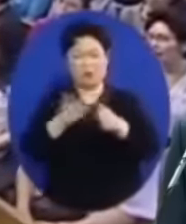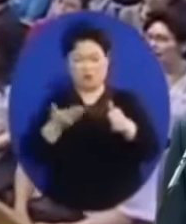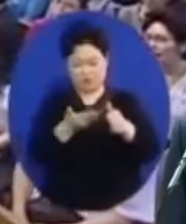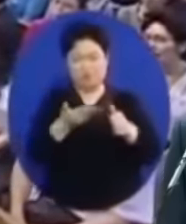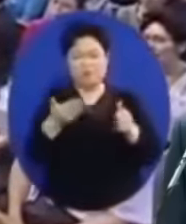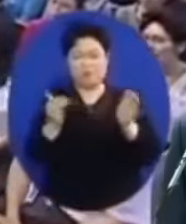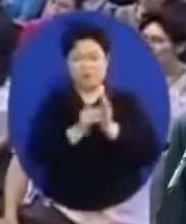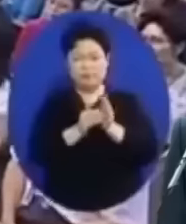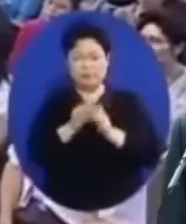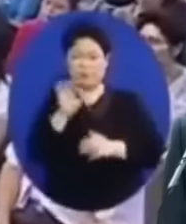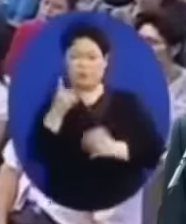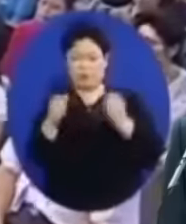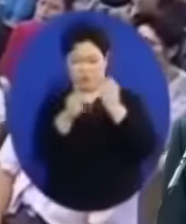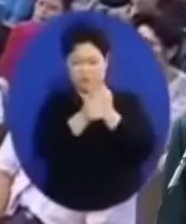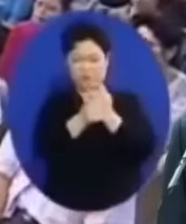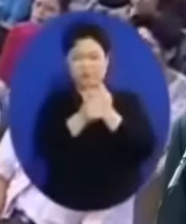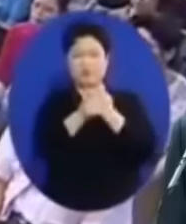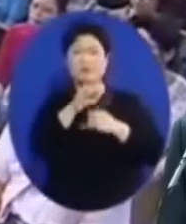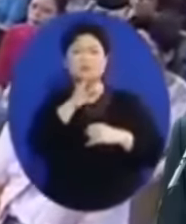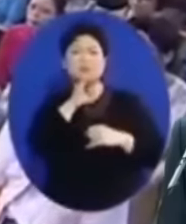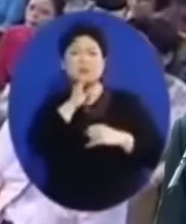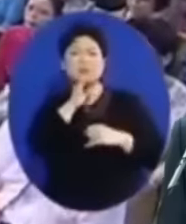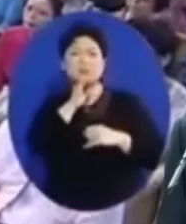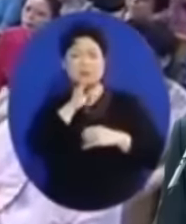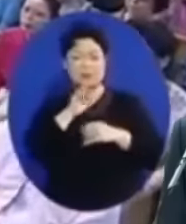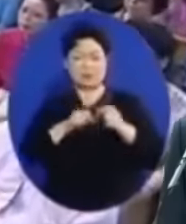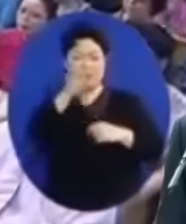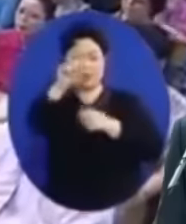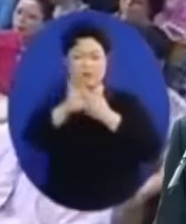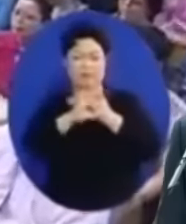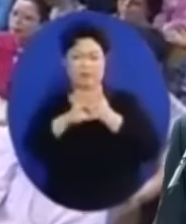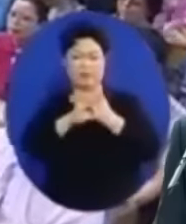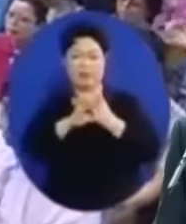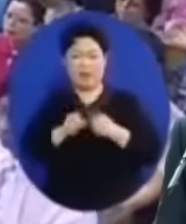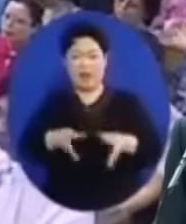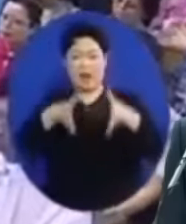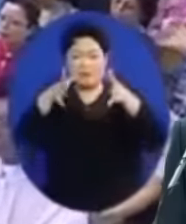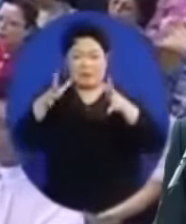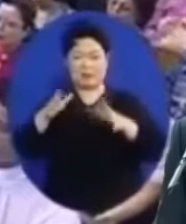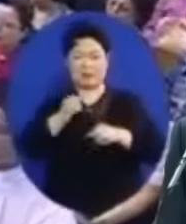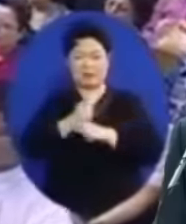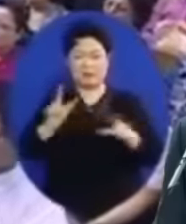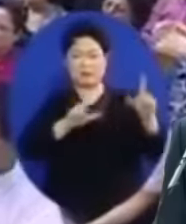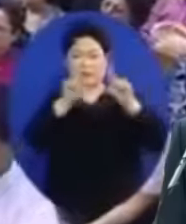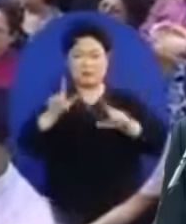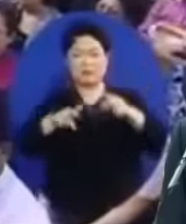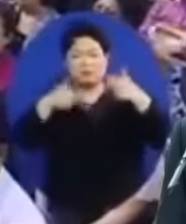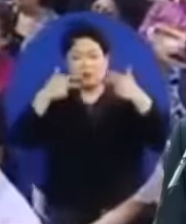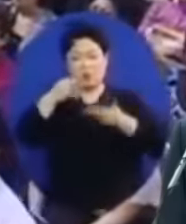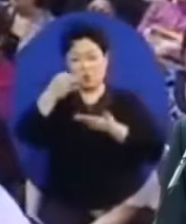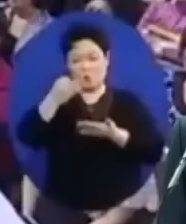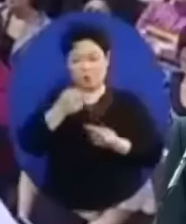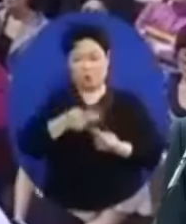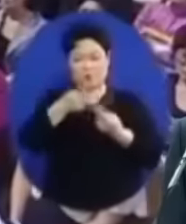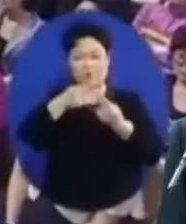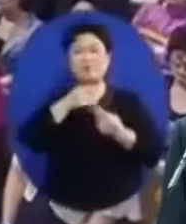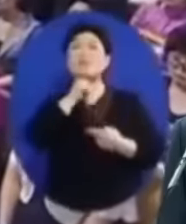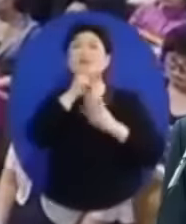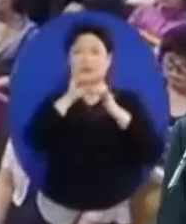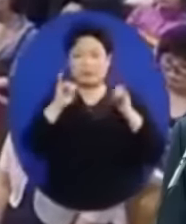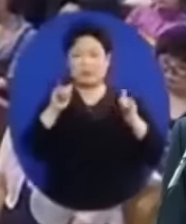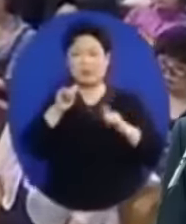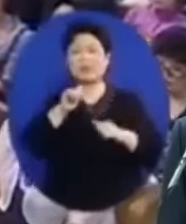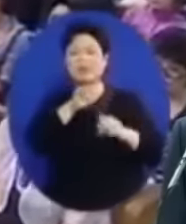것입니다. 오영섭 씨 부부는 영구지 임대 아파트에 살며 국수집을 운영해서 번 돈의 많은 부분을 가난한 자들을 위해서